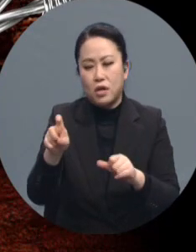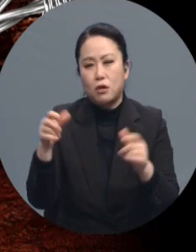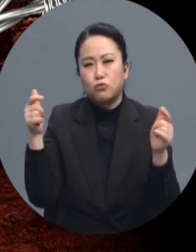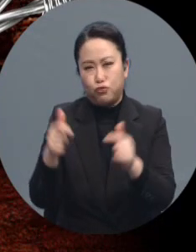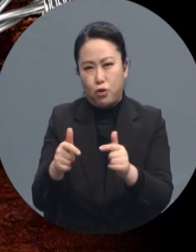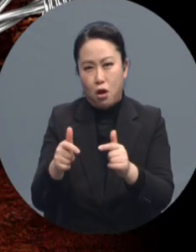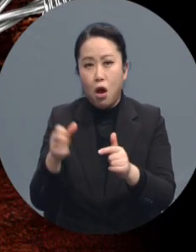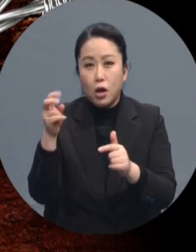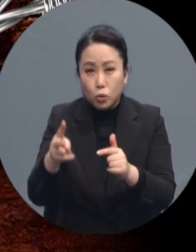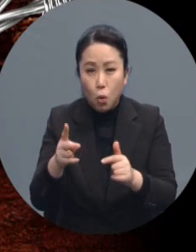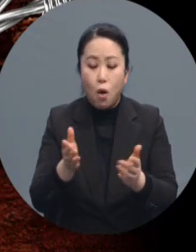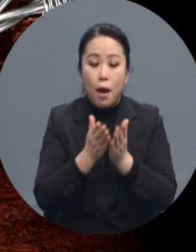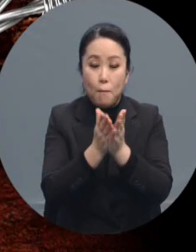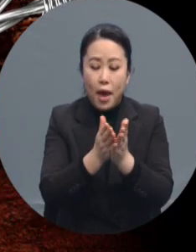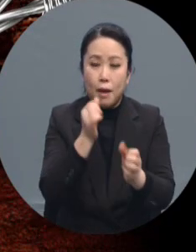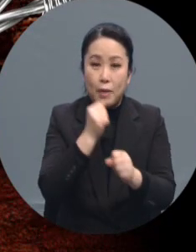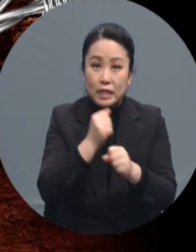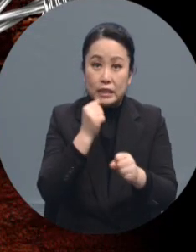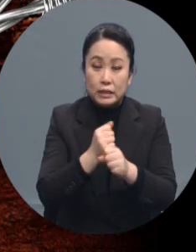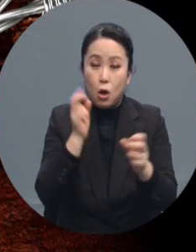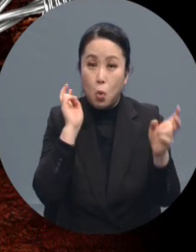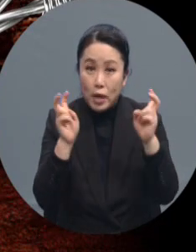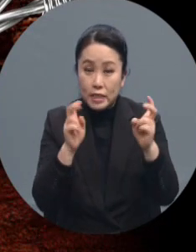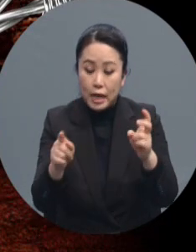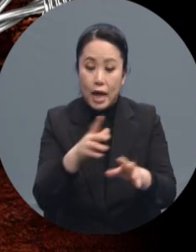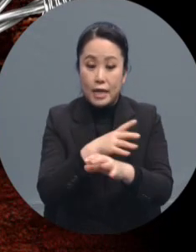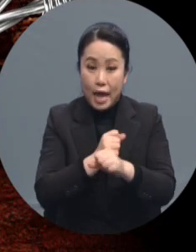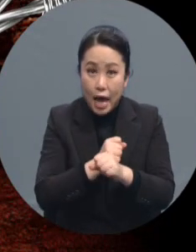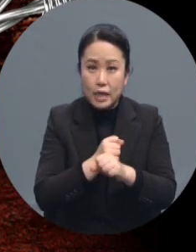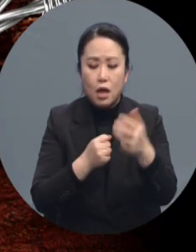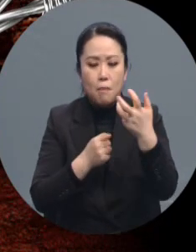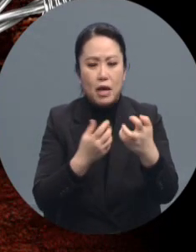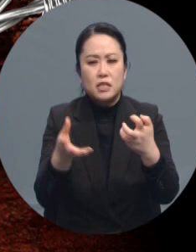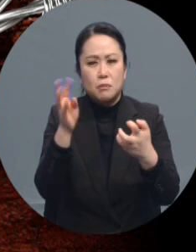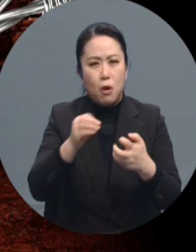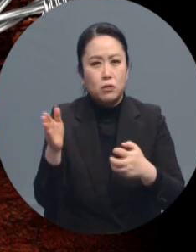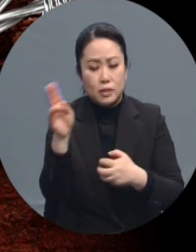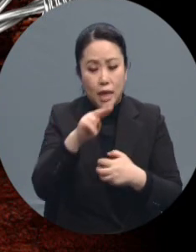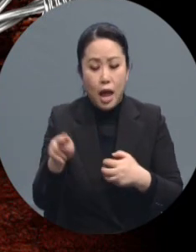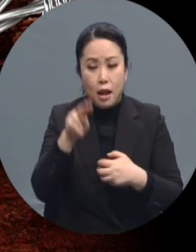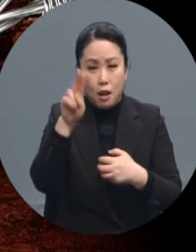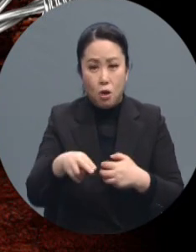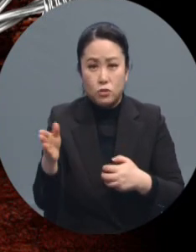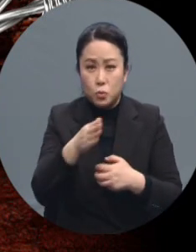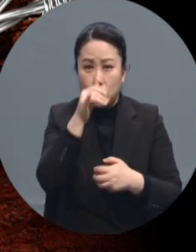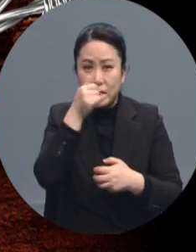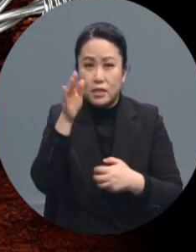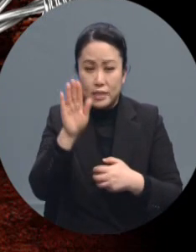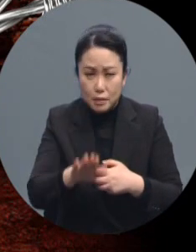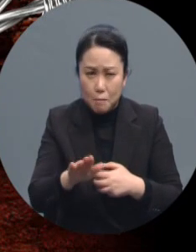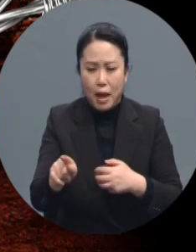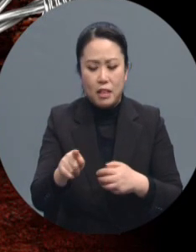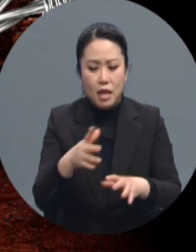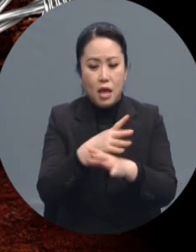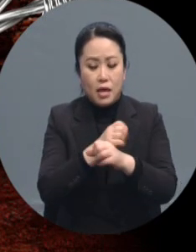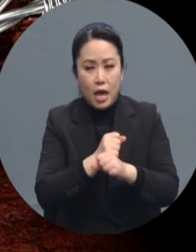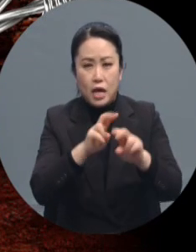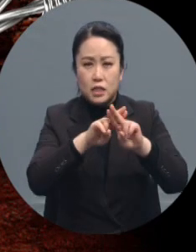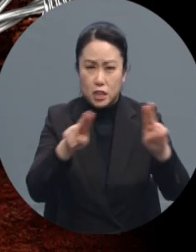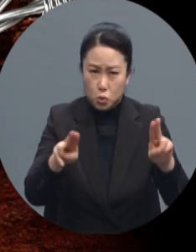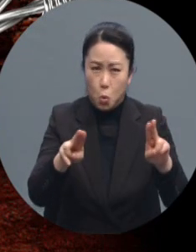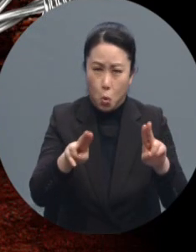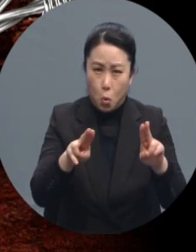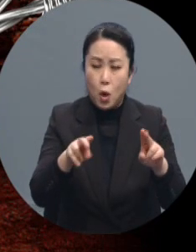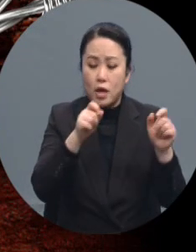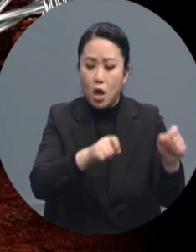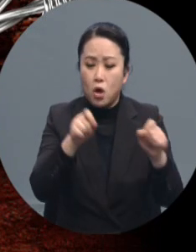러시아 간 선박 계약 규모가 80억 달러에 달했지만 선박 인도가 연기되거나 발주가 취소됐으며 해상운임은 한 달 세